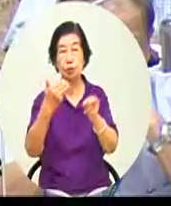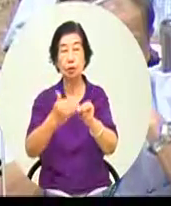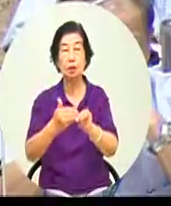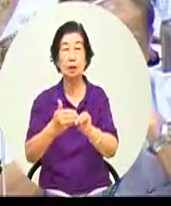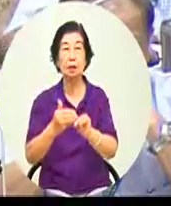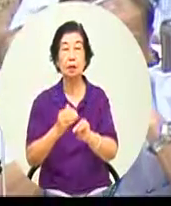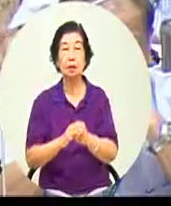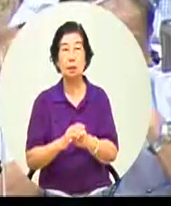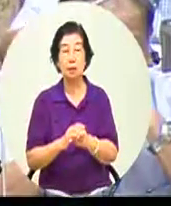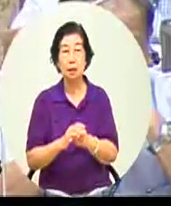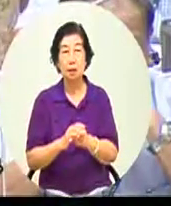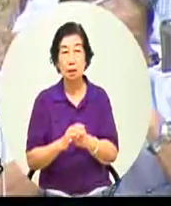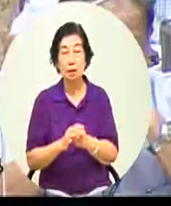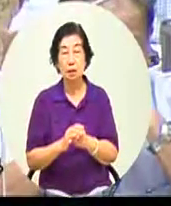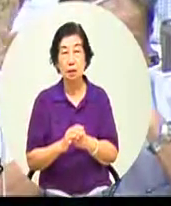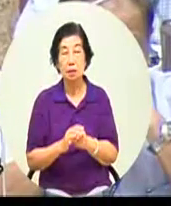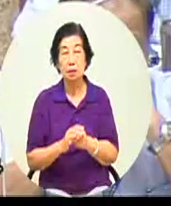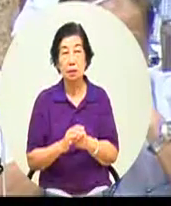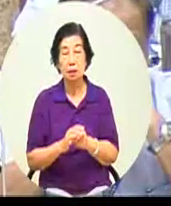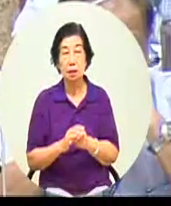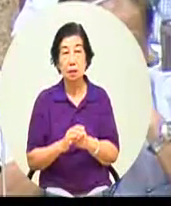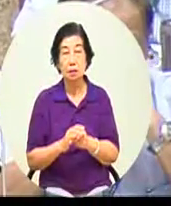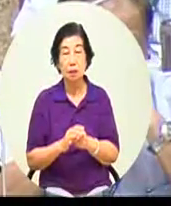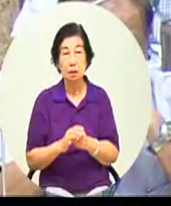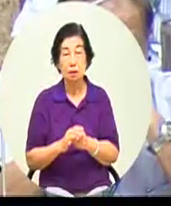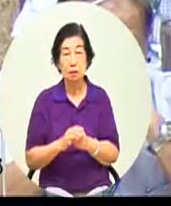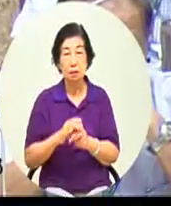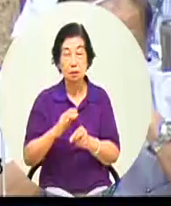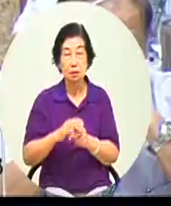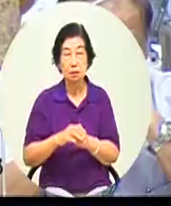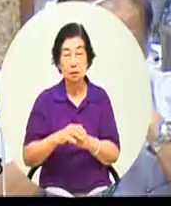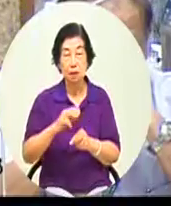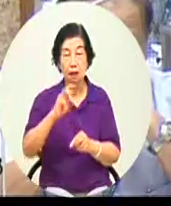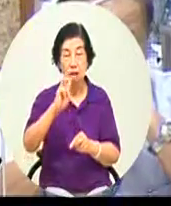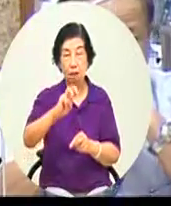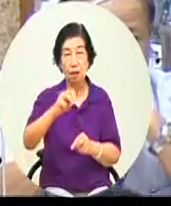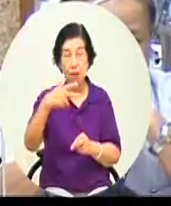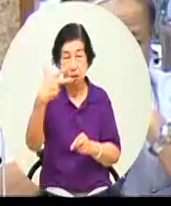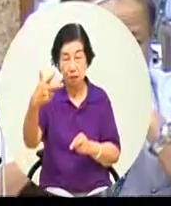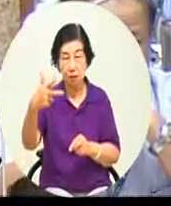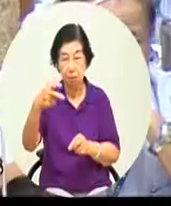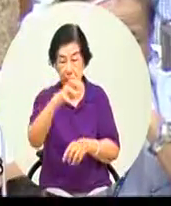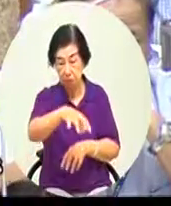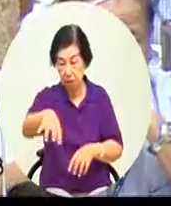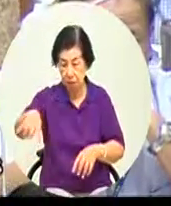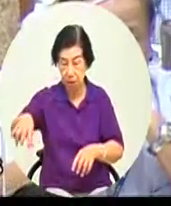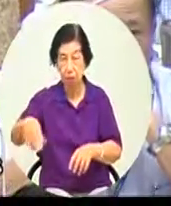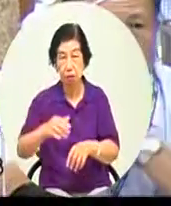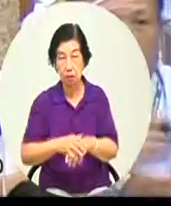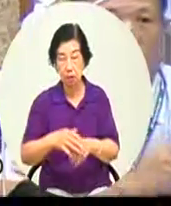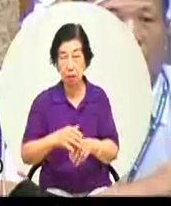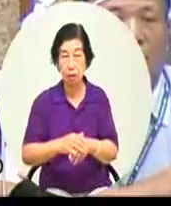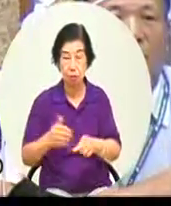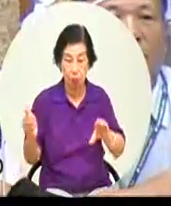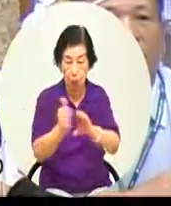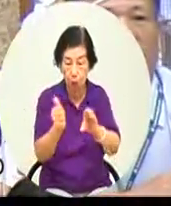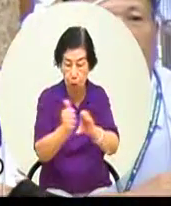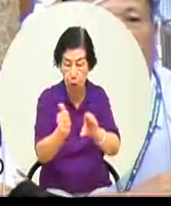候，37站的日运量部分达到8.3万人， 要 这时其实我们可以平